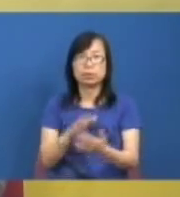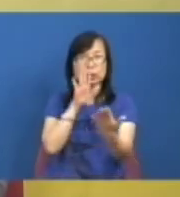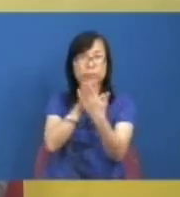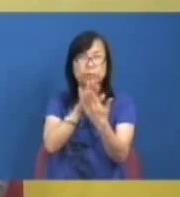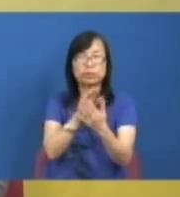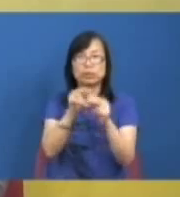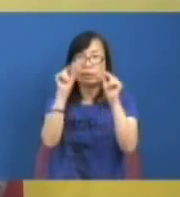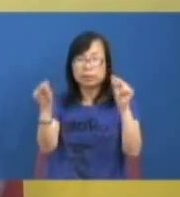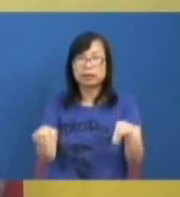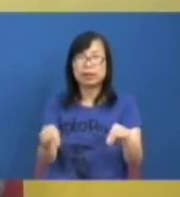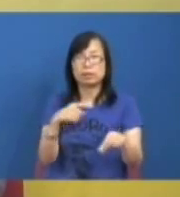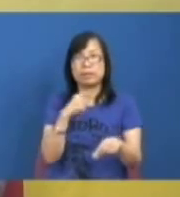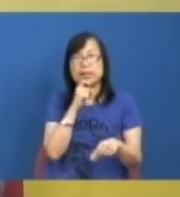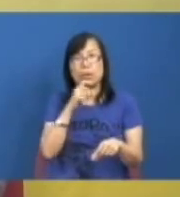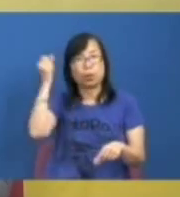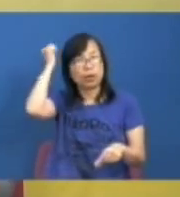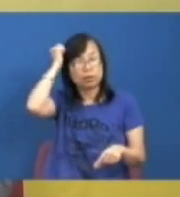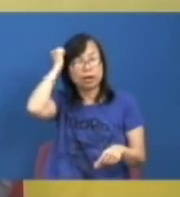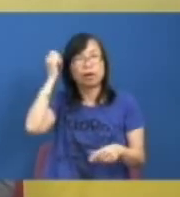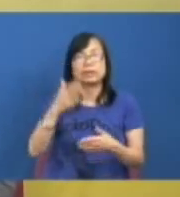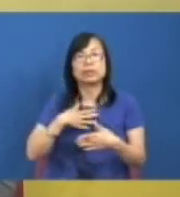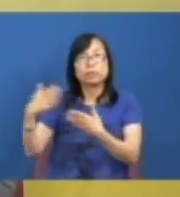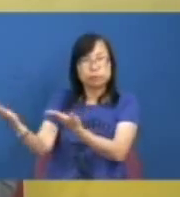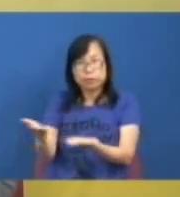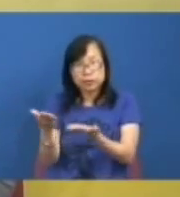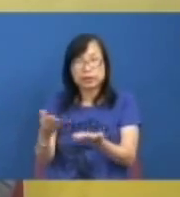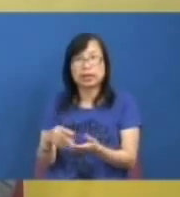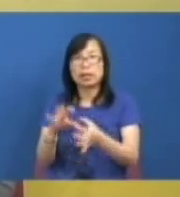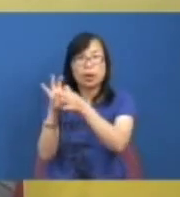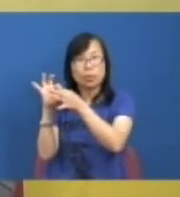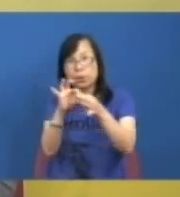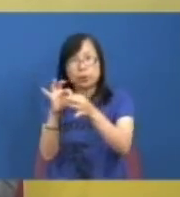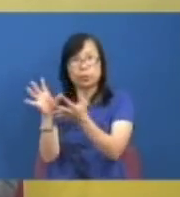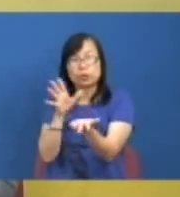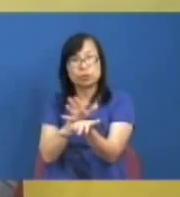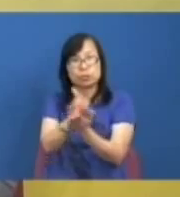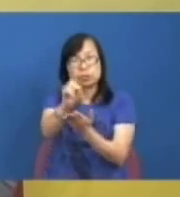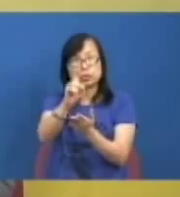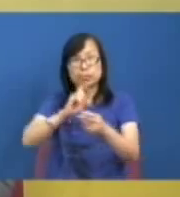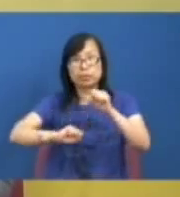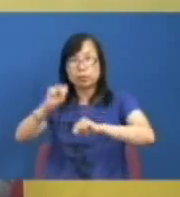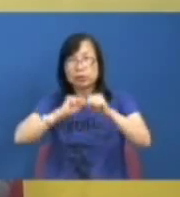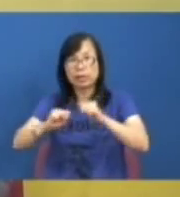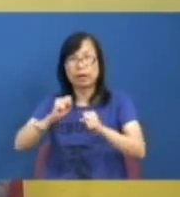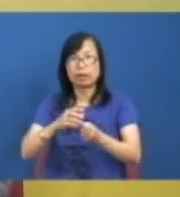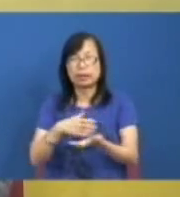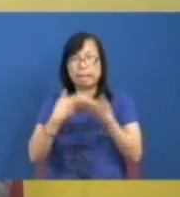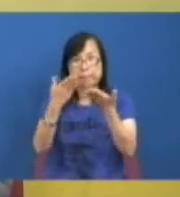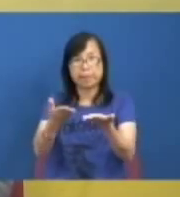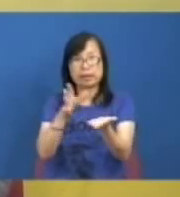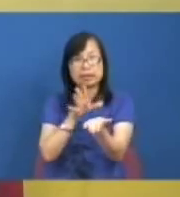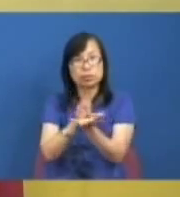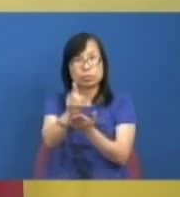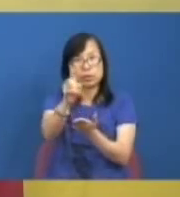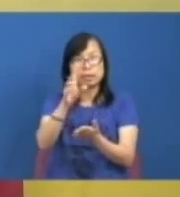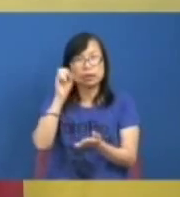又真係有困難咧，其實我哋都歡迎你哋聯絡我哋專業動力啦。咁啊亦都我哋可以俾一啲專業嘅免費